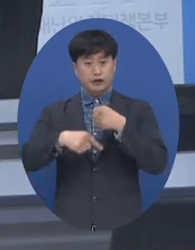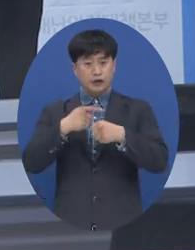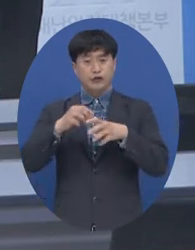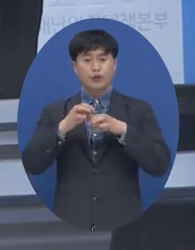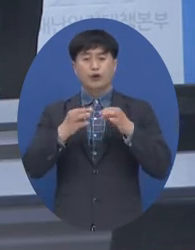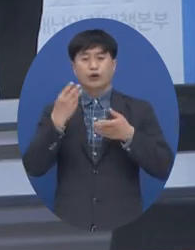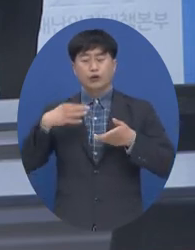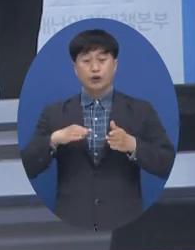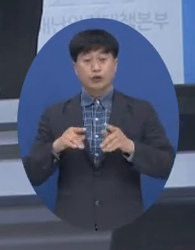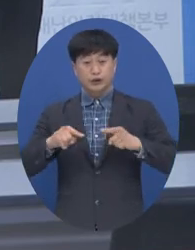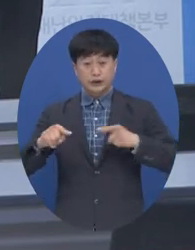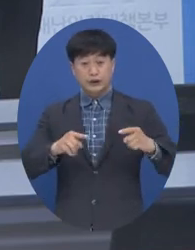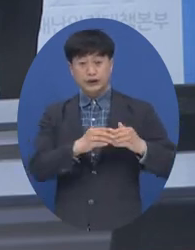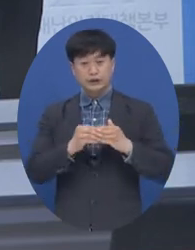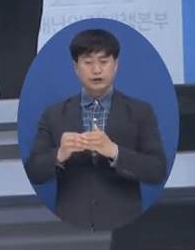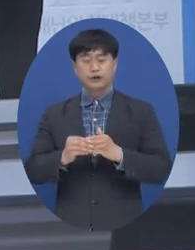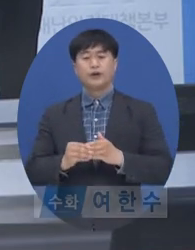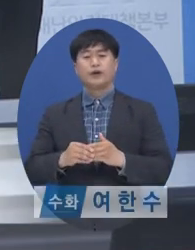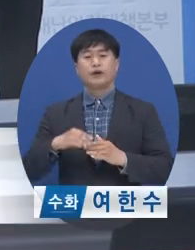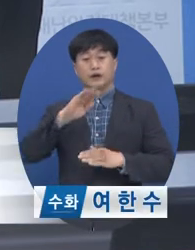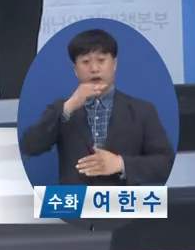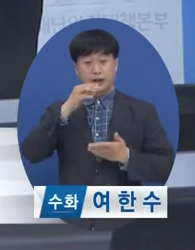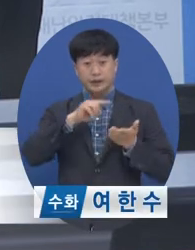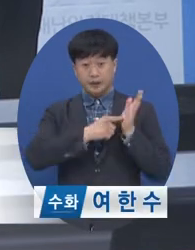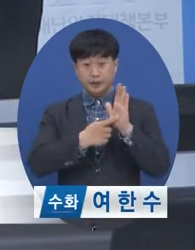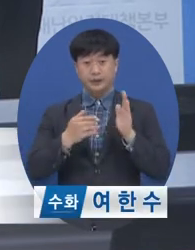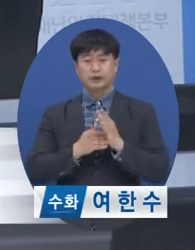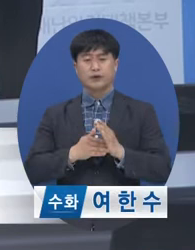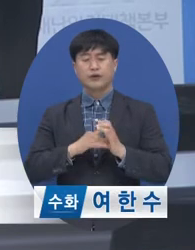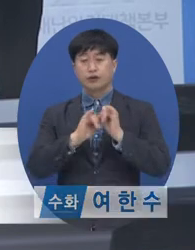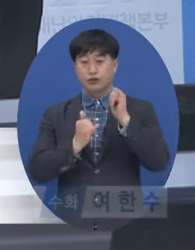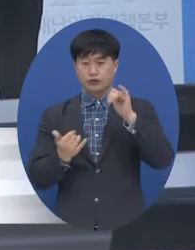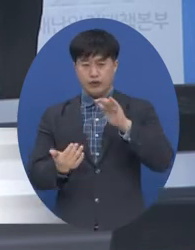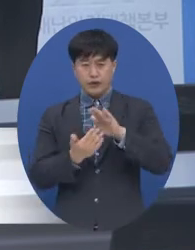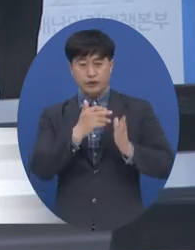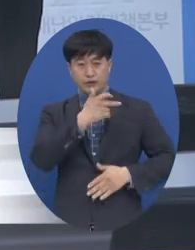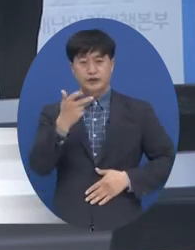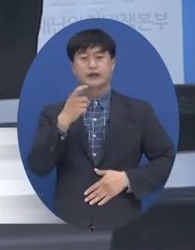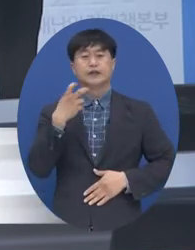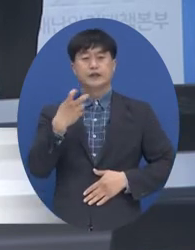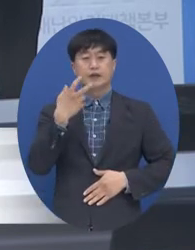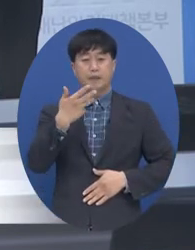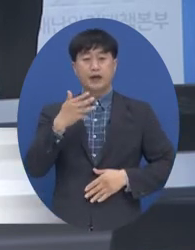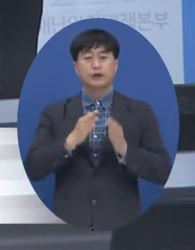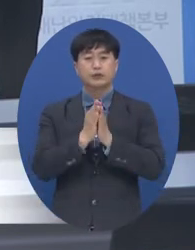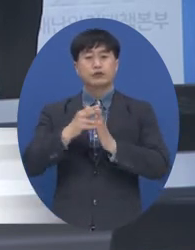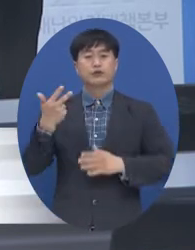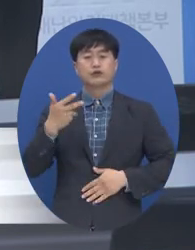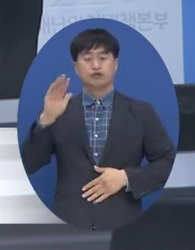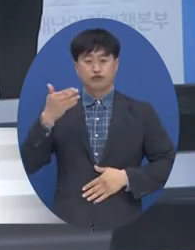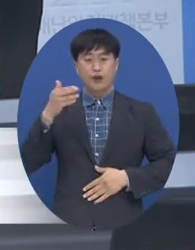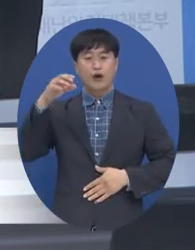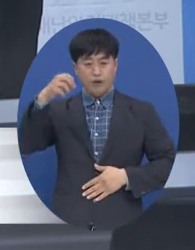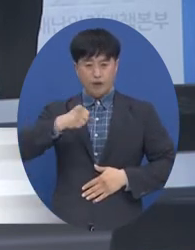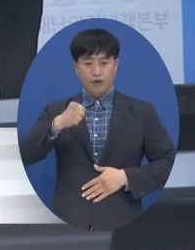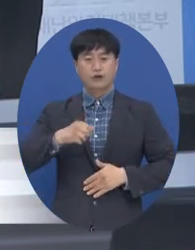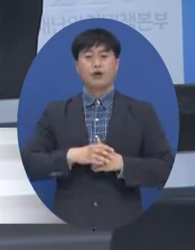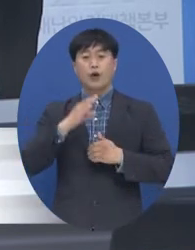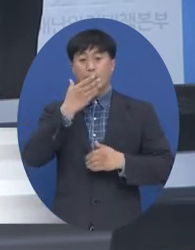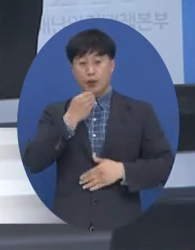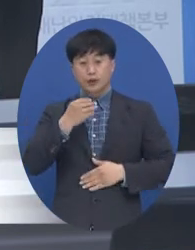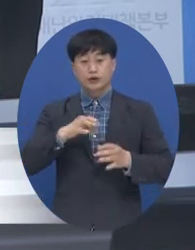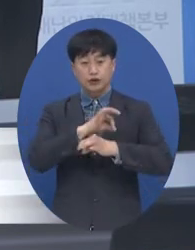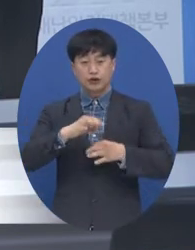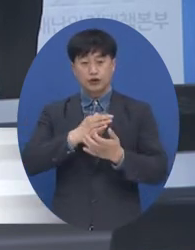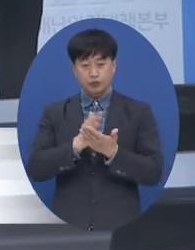내년 한해 동안 경기도정을 꾸려나갈 예산안이 발표됐습니다. 역대 최대 규모인 28조 7,900억 원으로